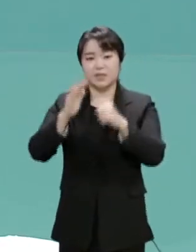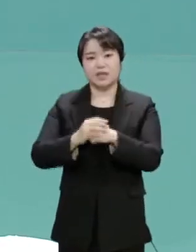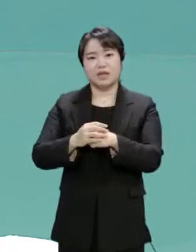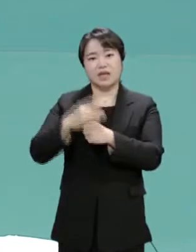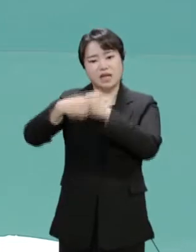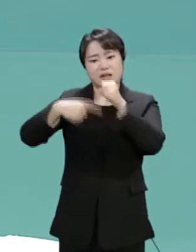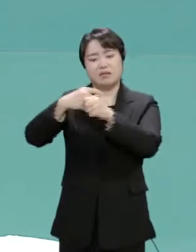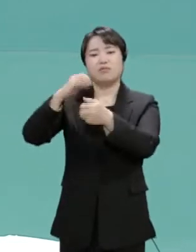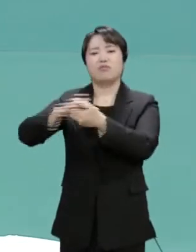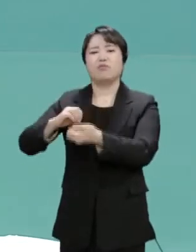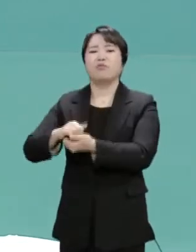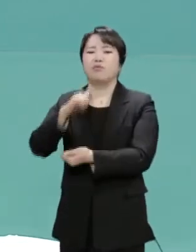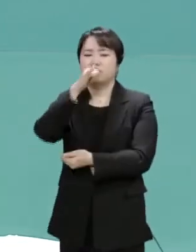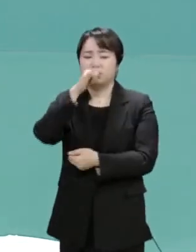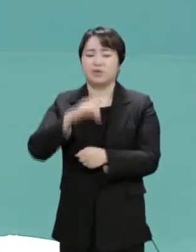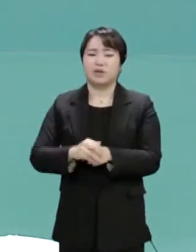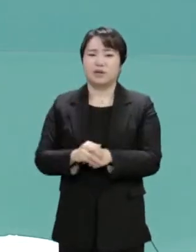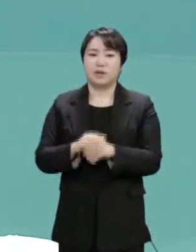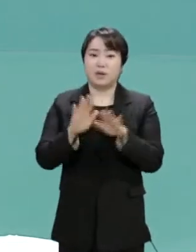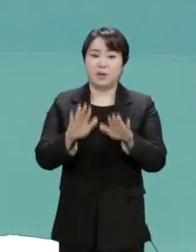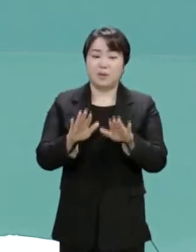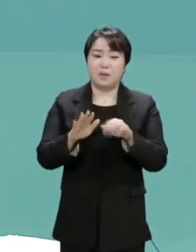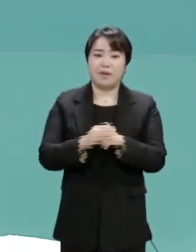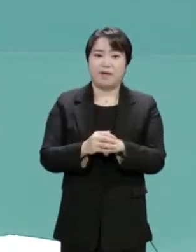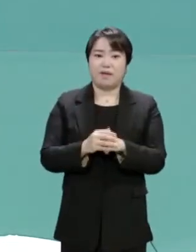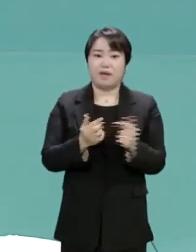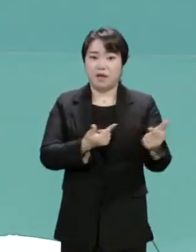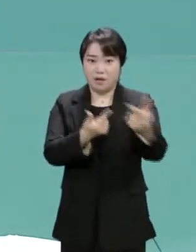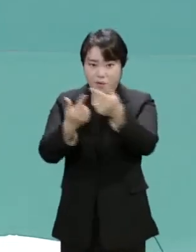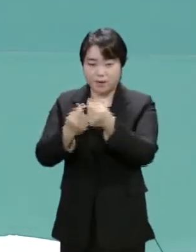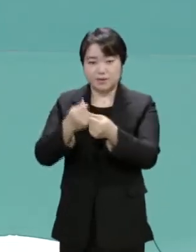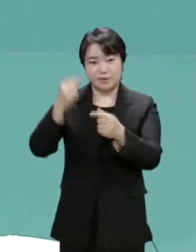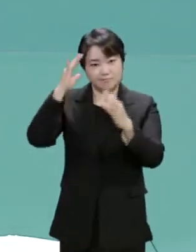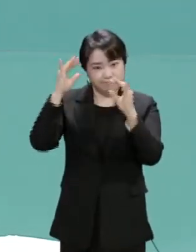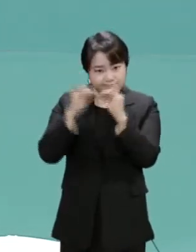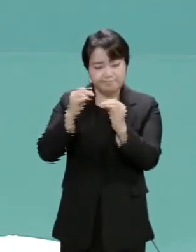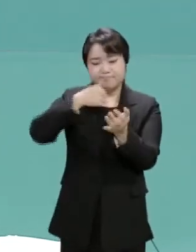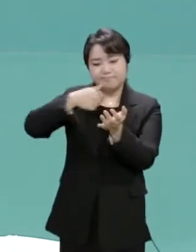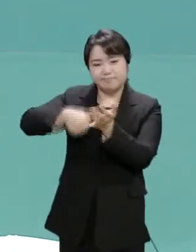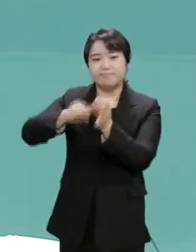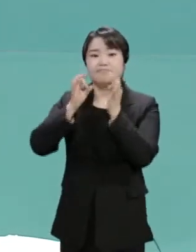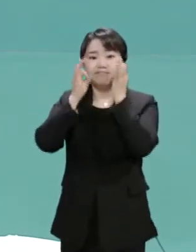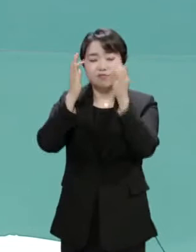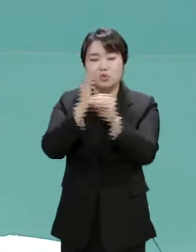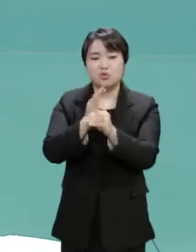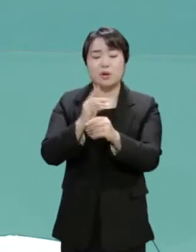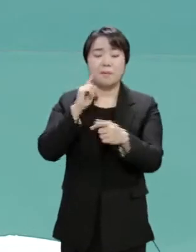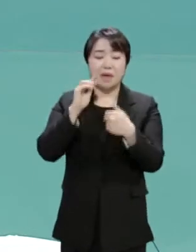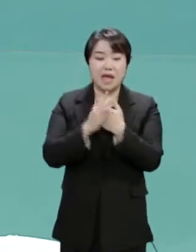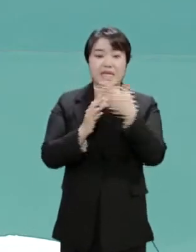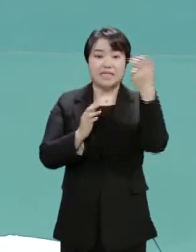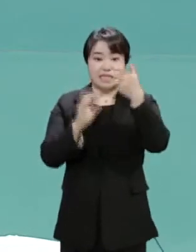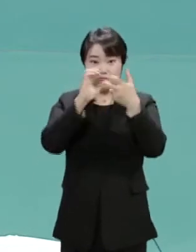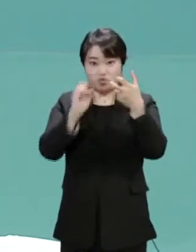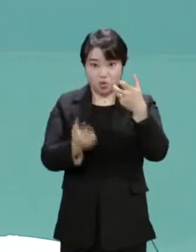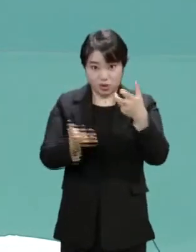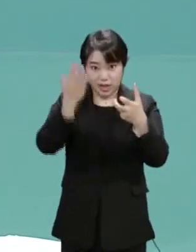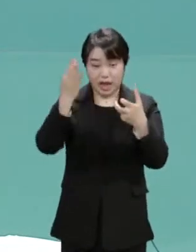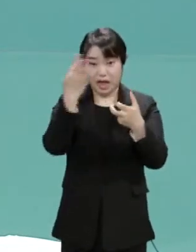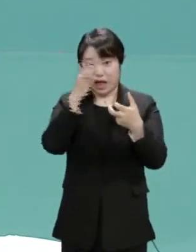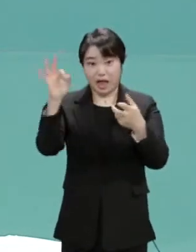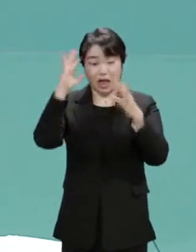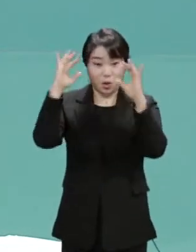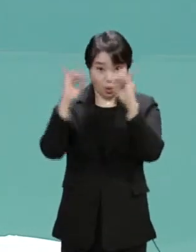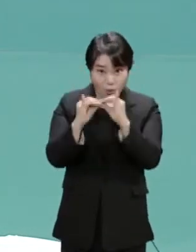있습니다. 따라서 저희는 지금 그 동의율을 계속적으로 지금 모으고 있고요. 약 70%가 넘게 되면